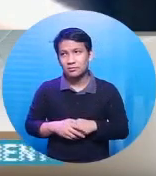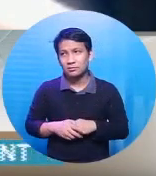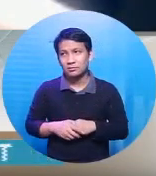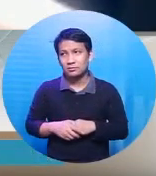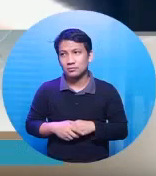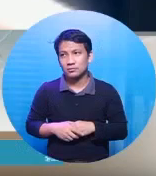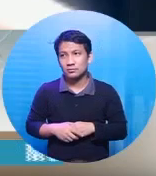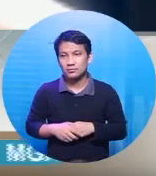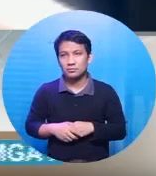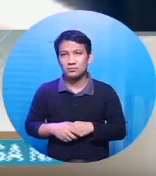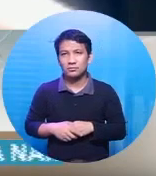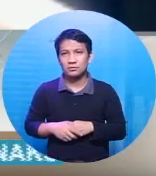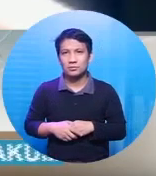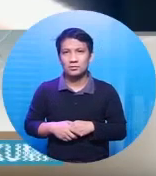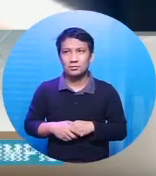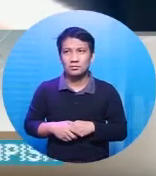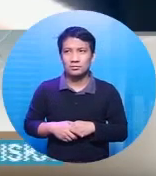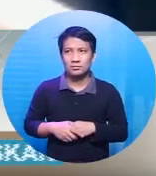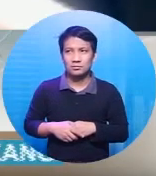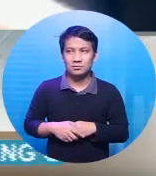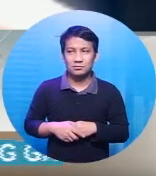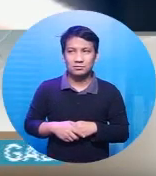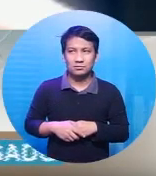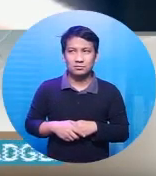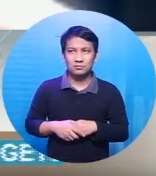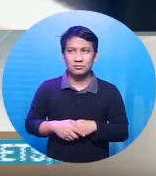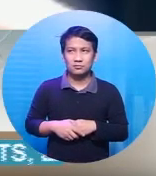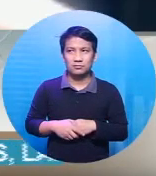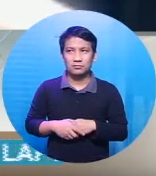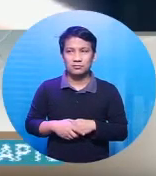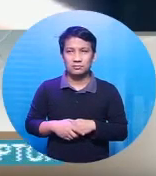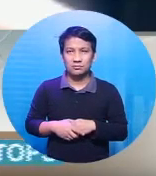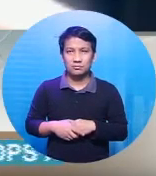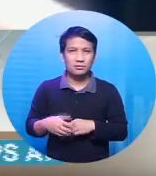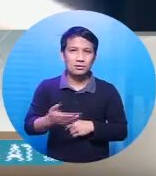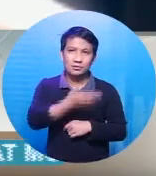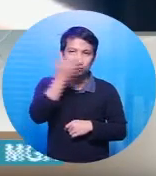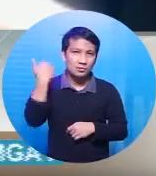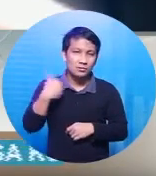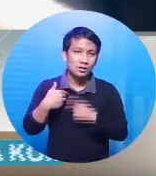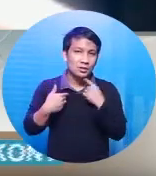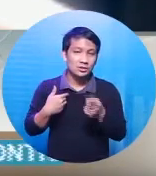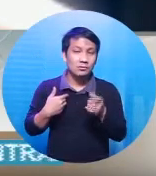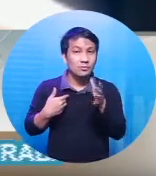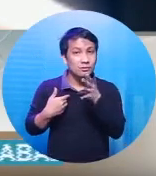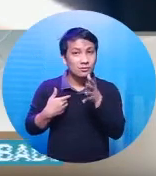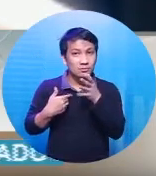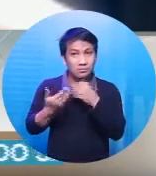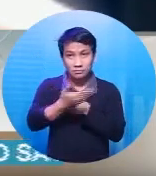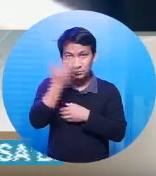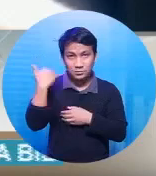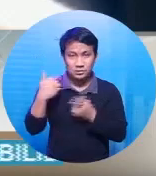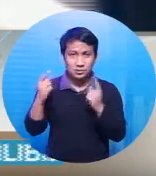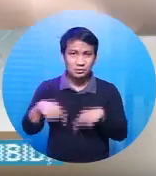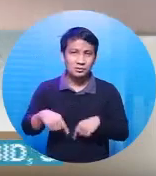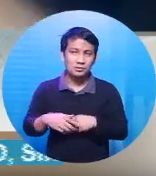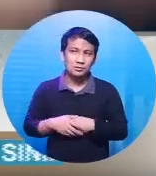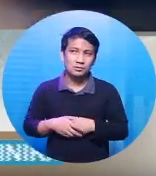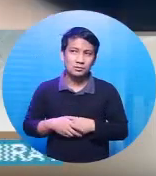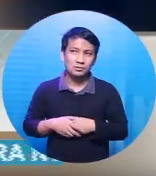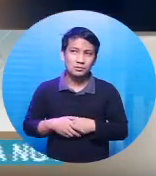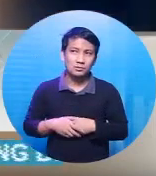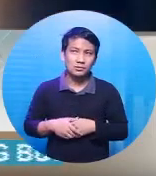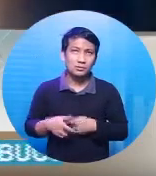Tama po? Senapi. Wali nang tatablahin natin, sir. Kakalimutan na lang natin yun. Though alam naman natin na ganun talagang nangyari. Ma'am, hindi ma'am eh. Kasi